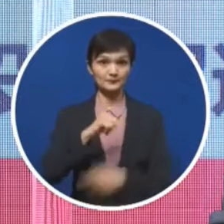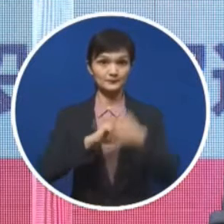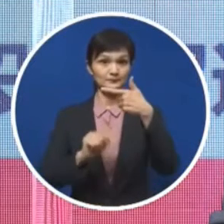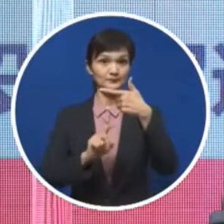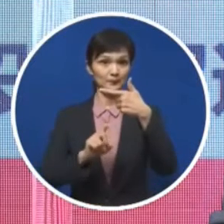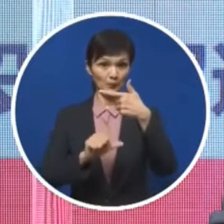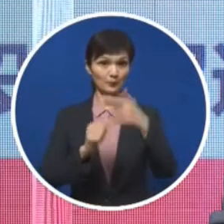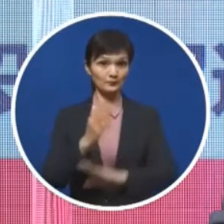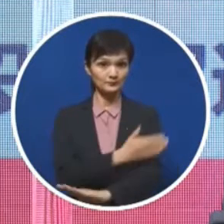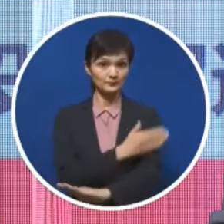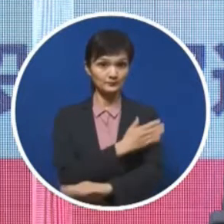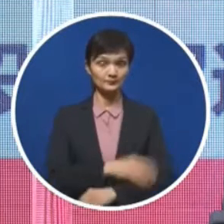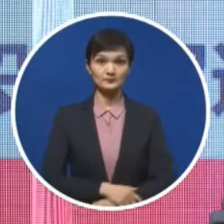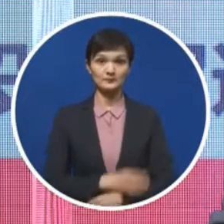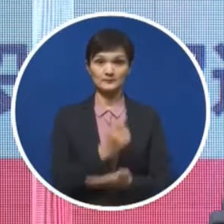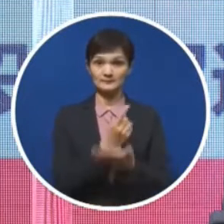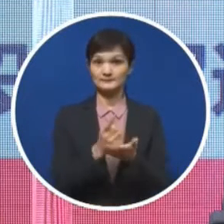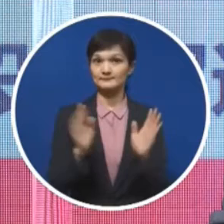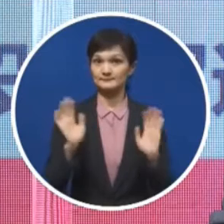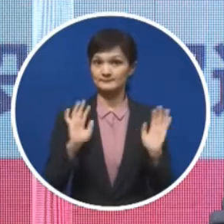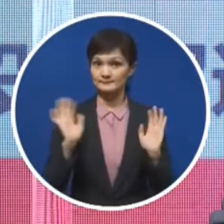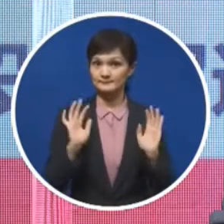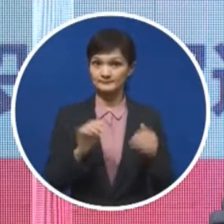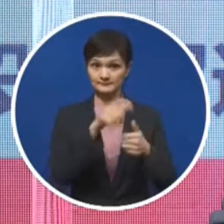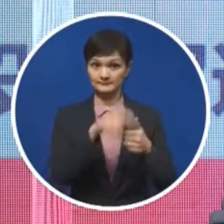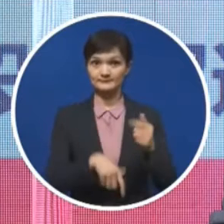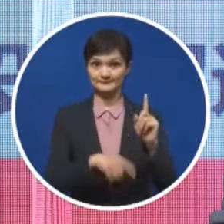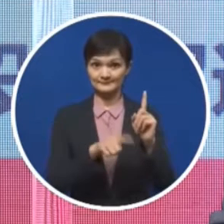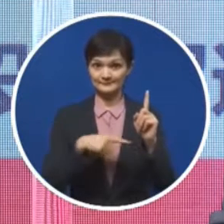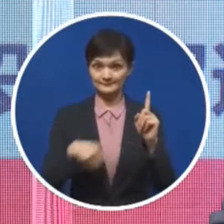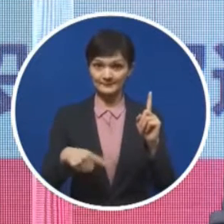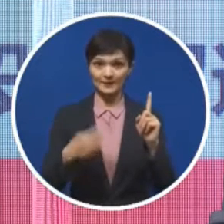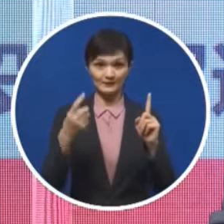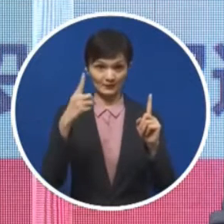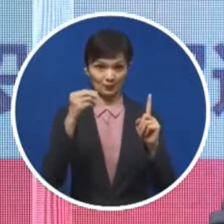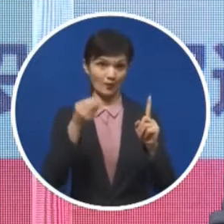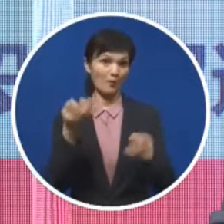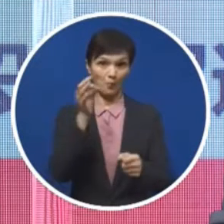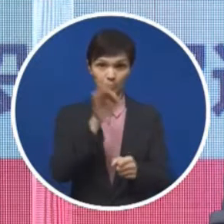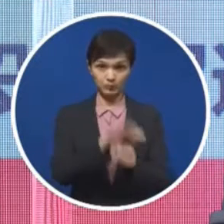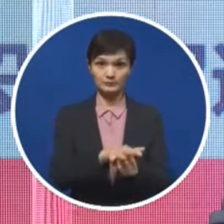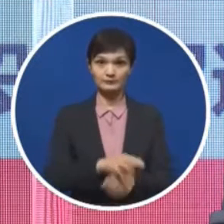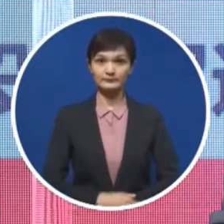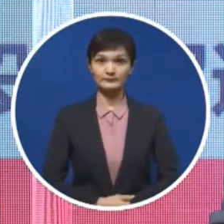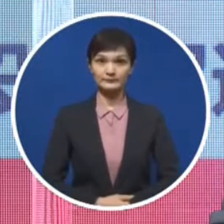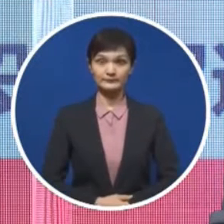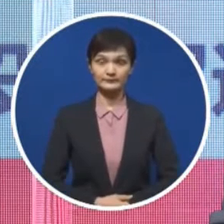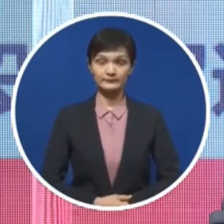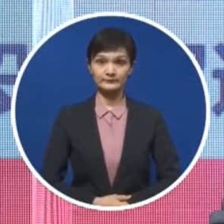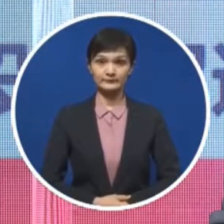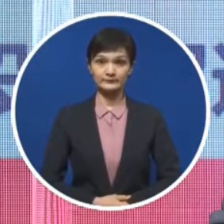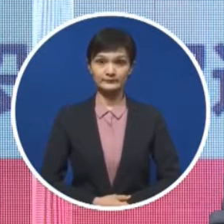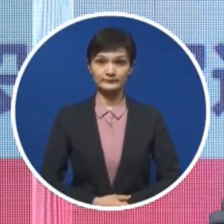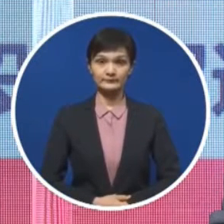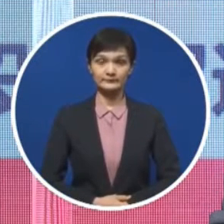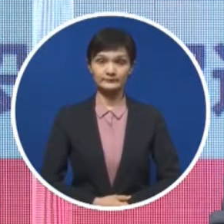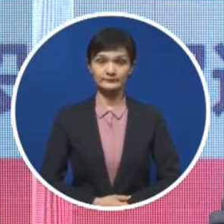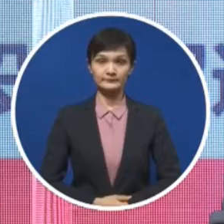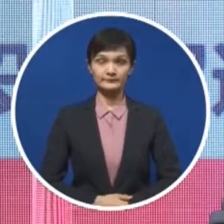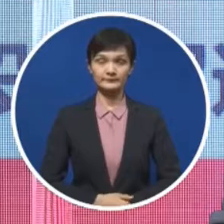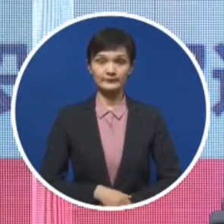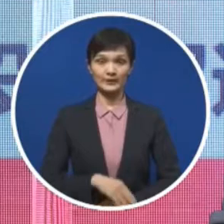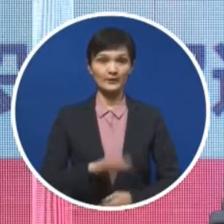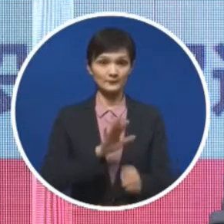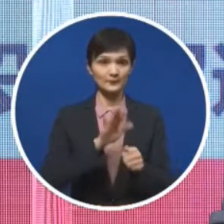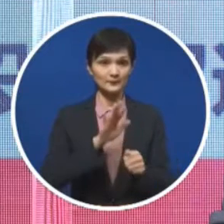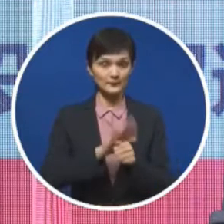始每位孩童加发10,000元的家庭孩童家庭